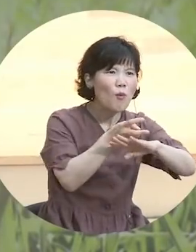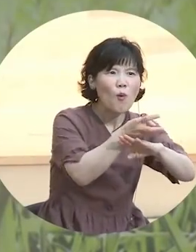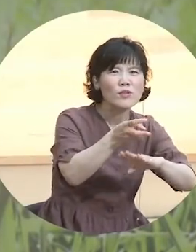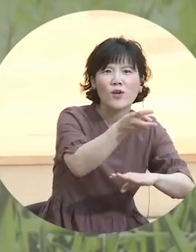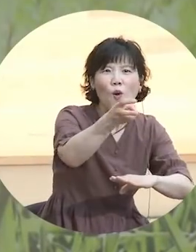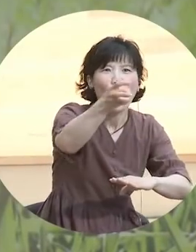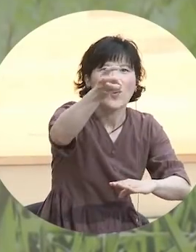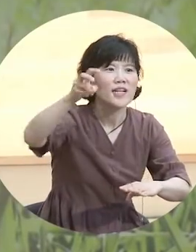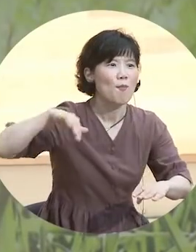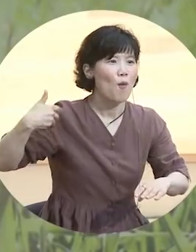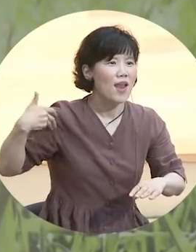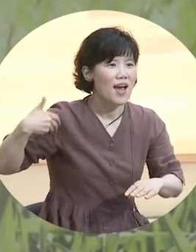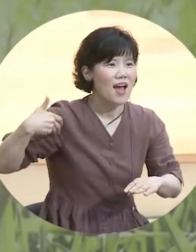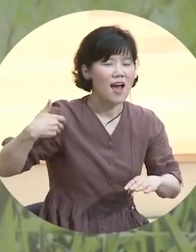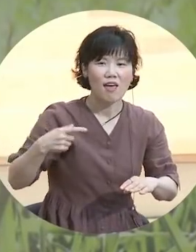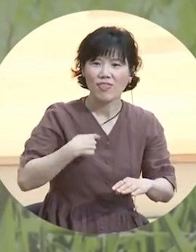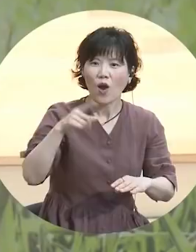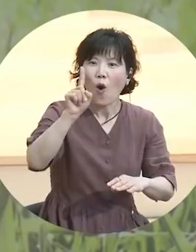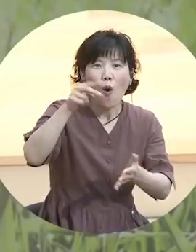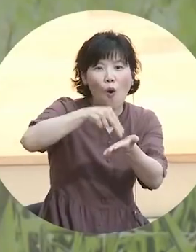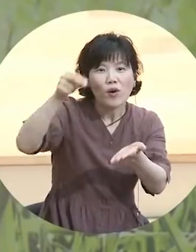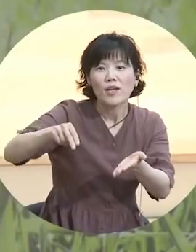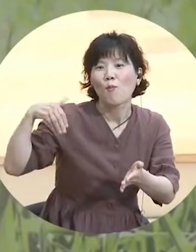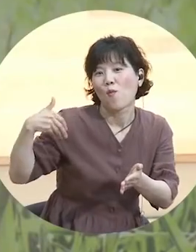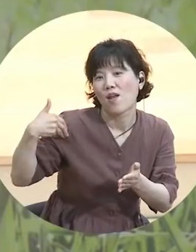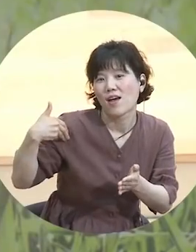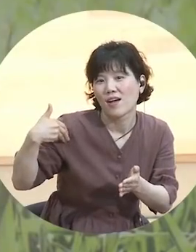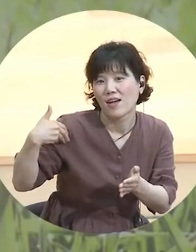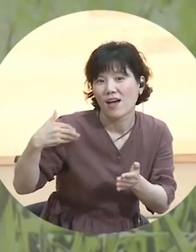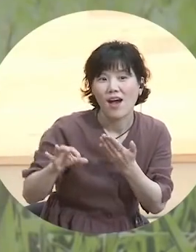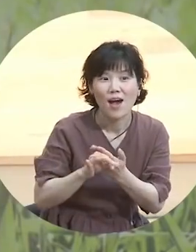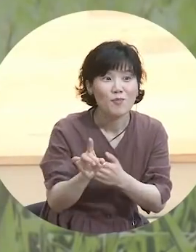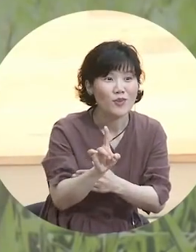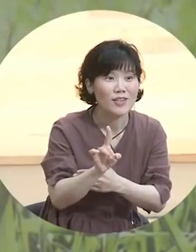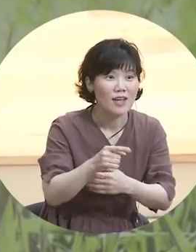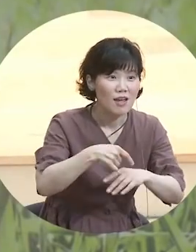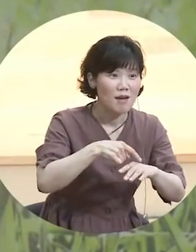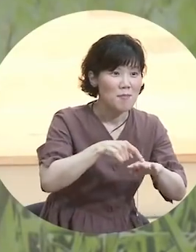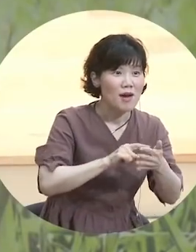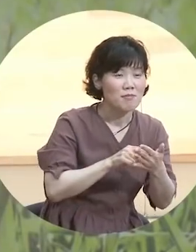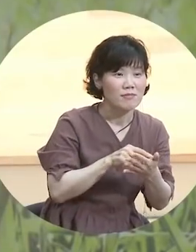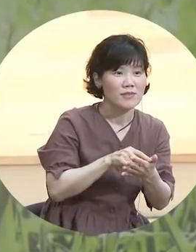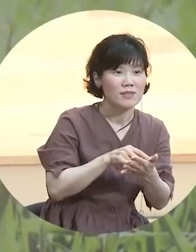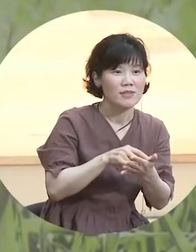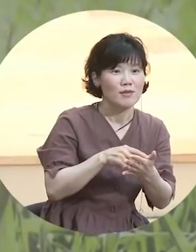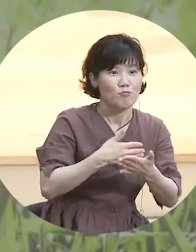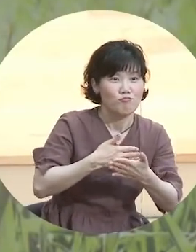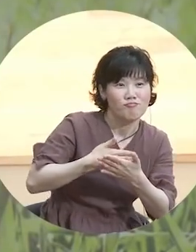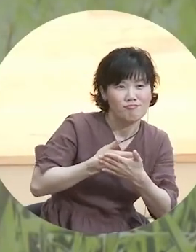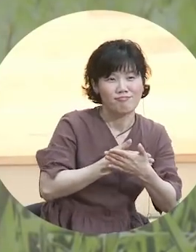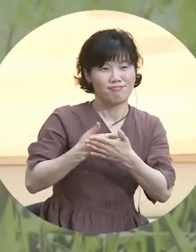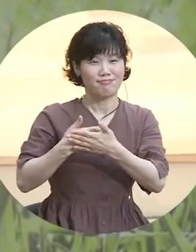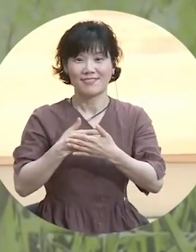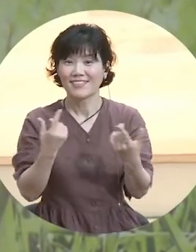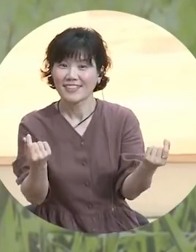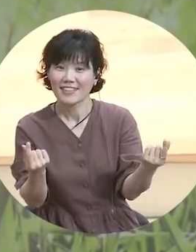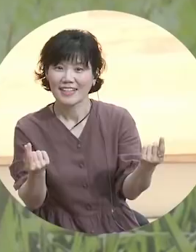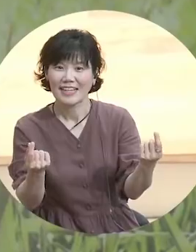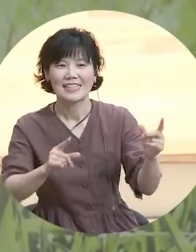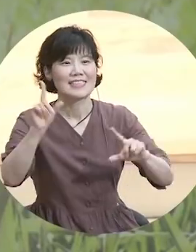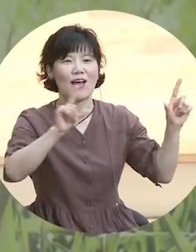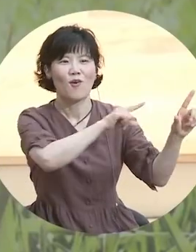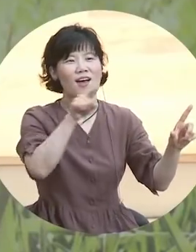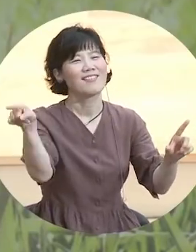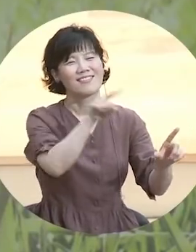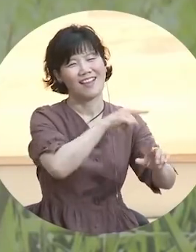어디로 가는지를 몰라요. 내가 어디를 내려야 될지 몰라요. 그럼 안절부절, 안절부절, 안절부절이지. 상황은